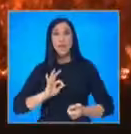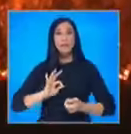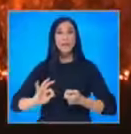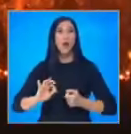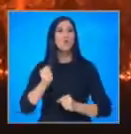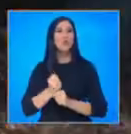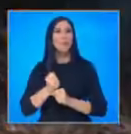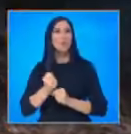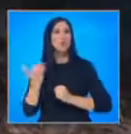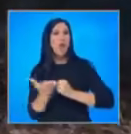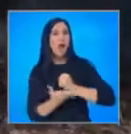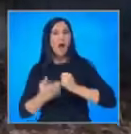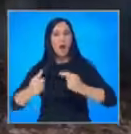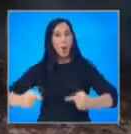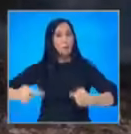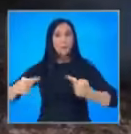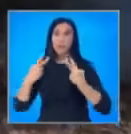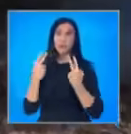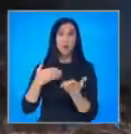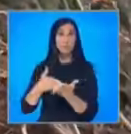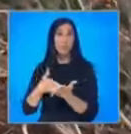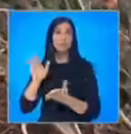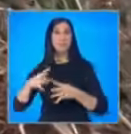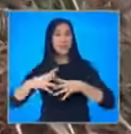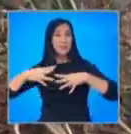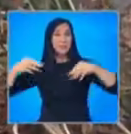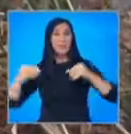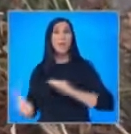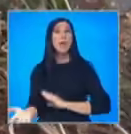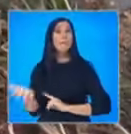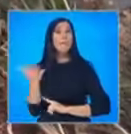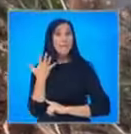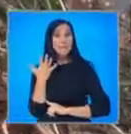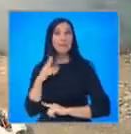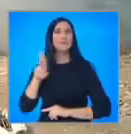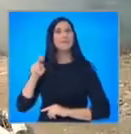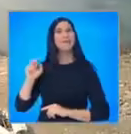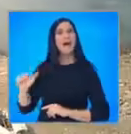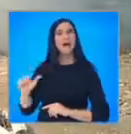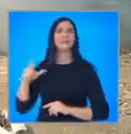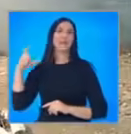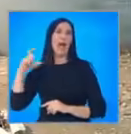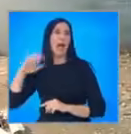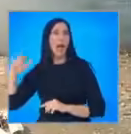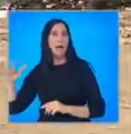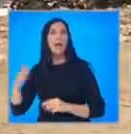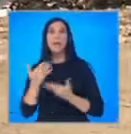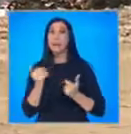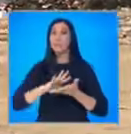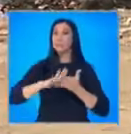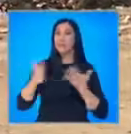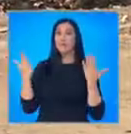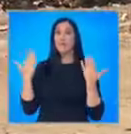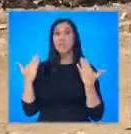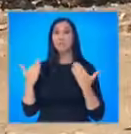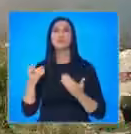Искра от работеща косачка се оказа причината да бъдат изпепелени 5000 декара в Сакар. Няма замърсяване на въздуха след пожара на старото